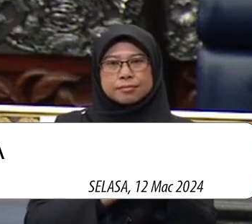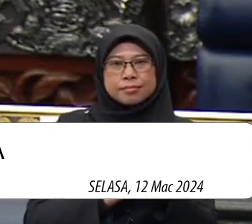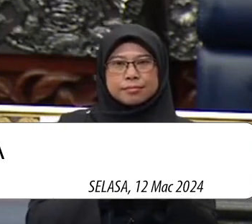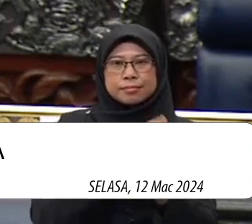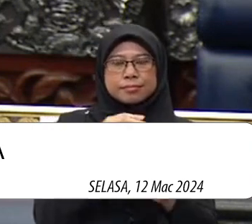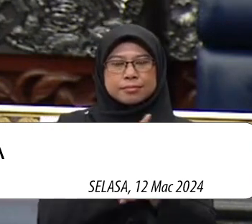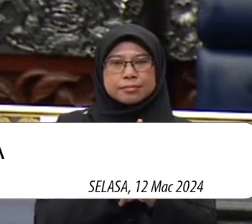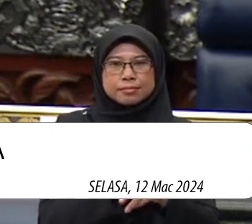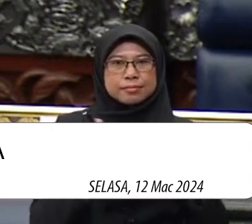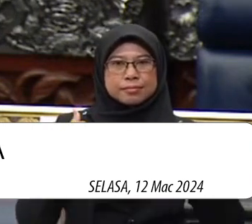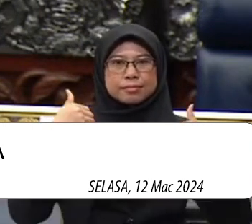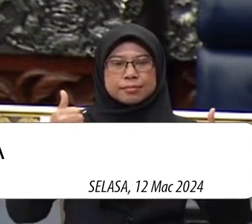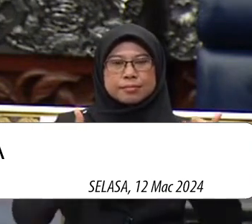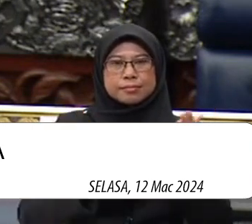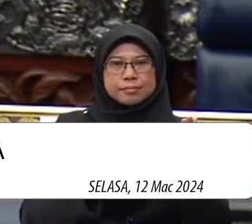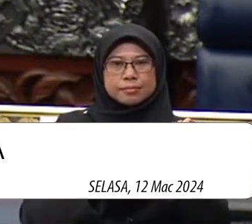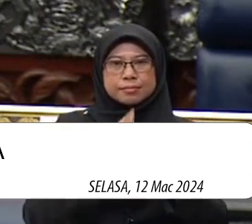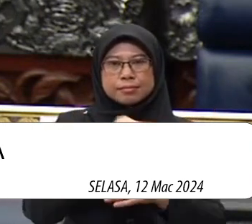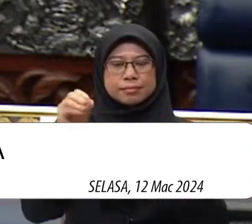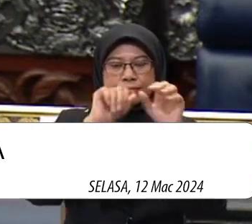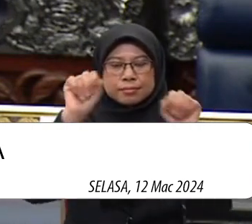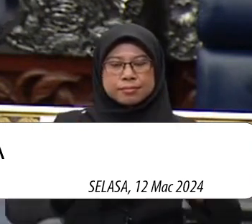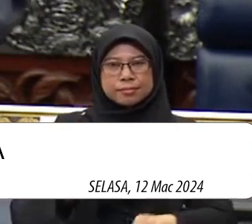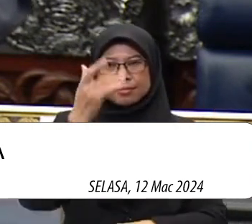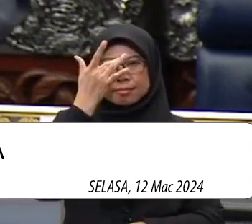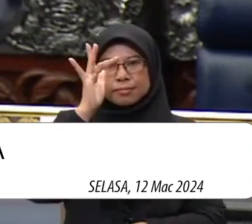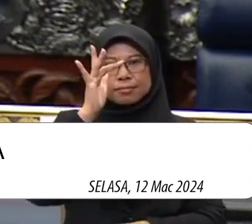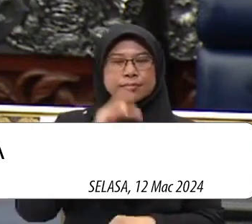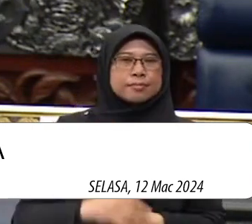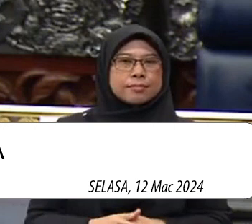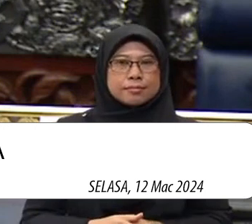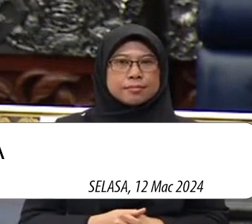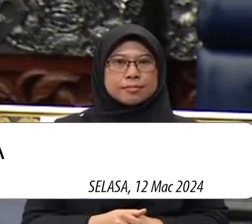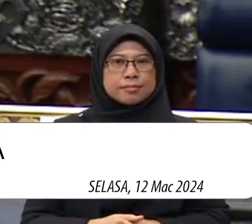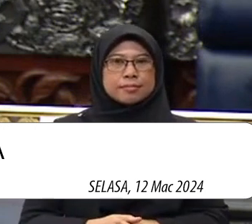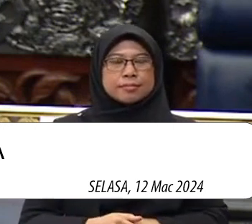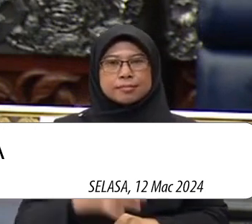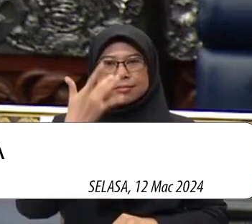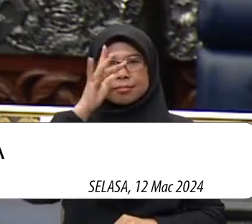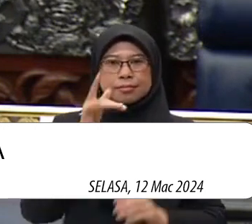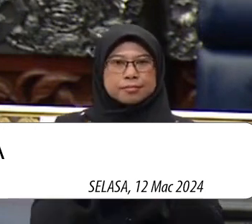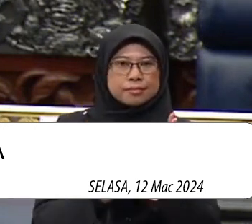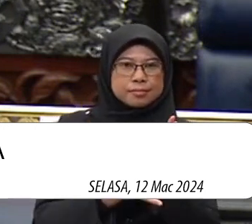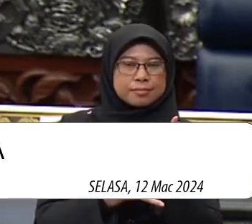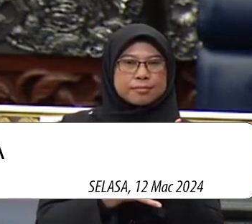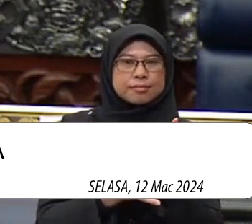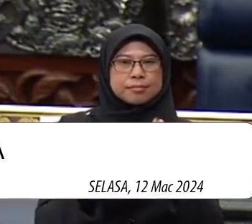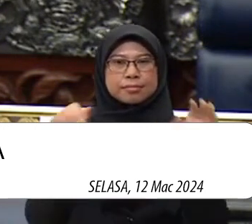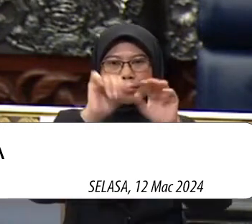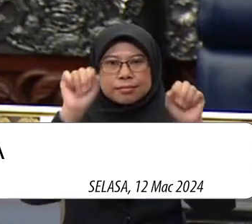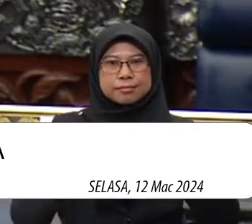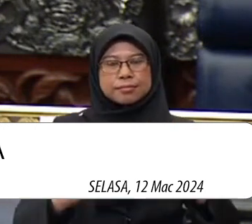penjagaan kesihatan teknologi dan sistem pintar smart teeknology and